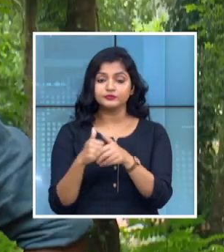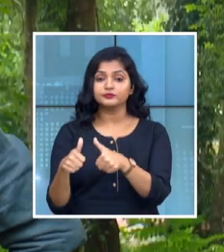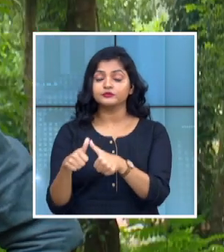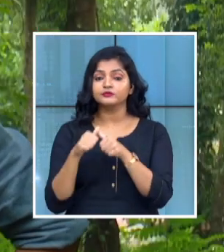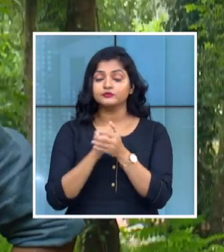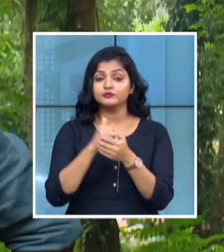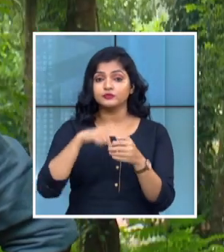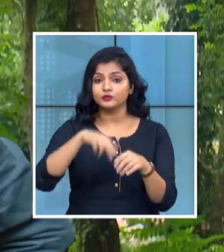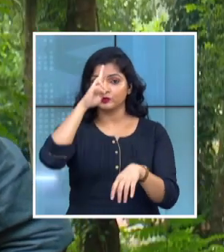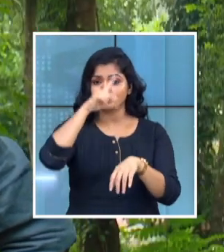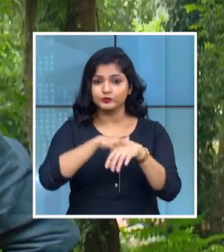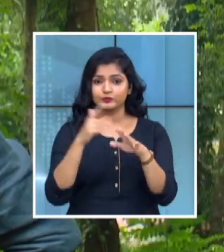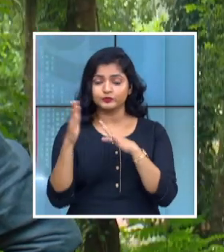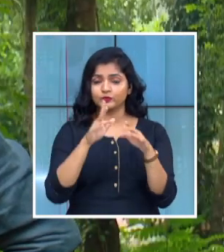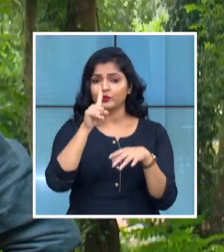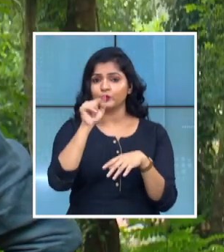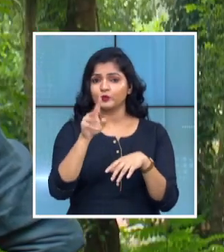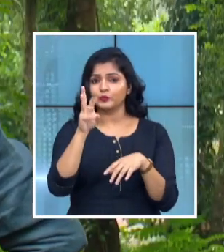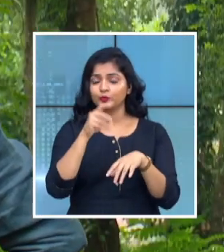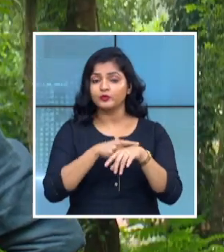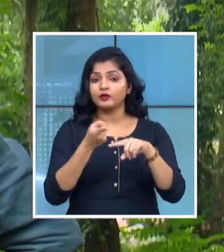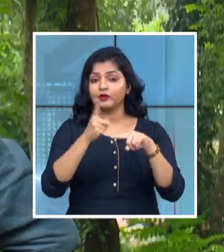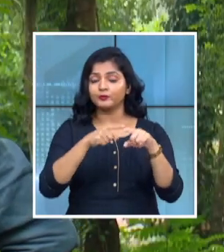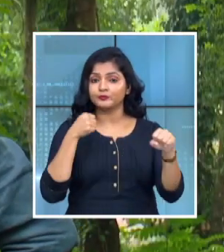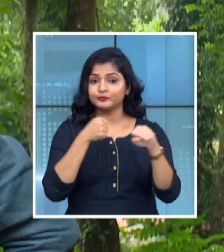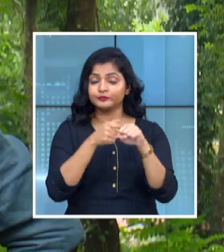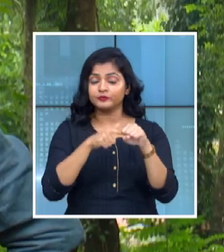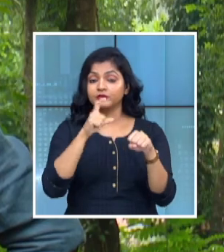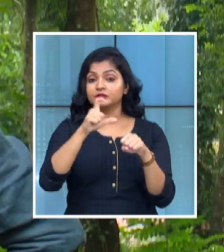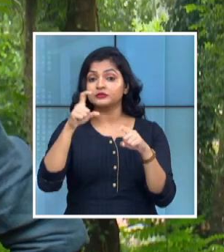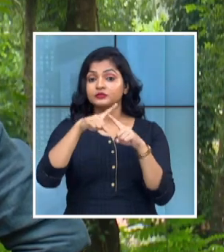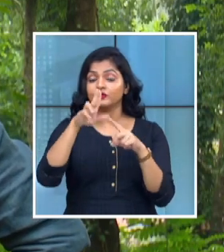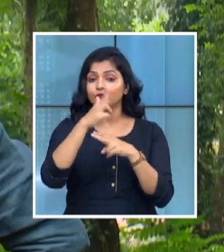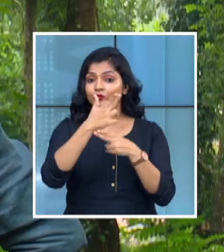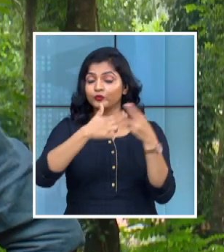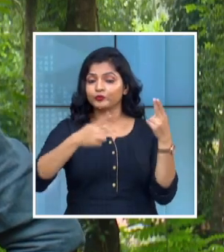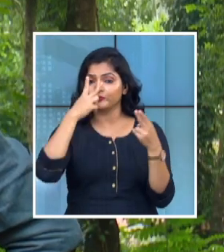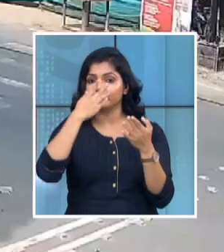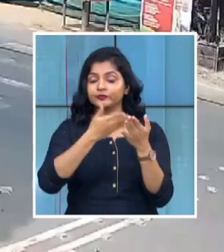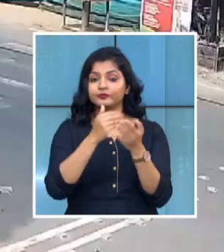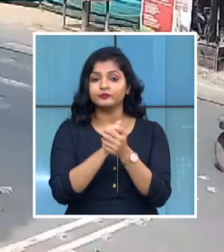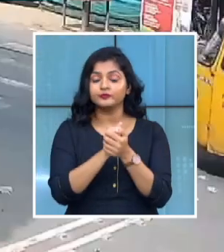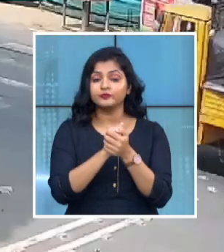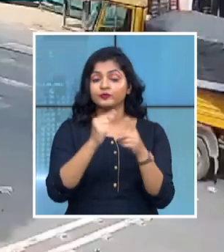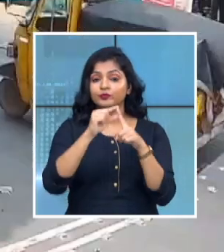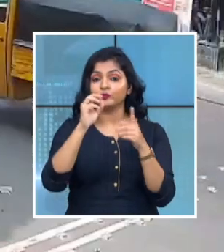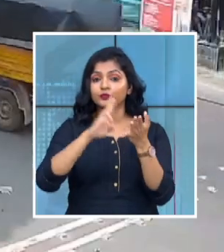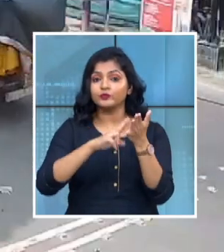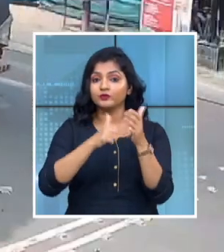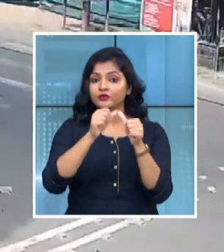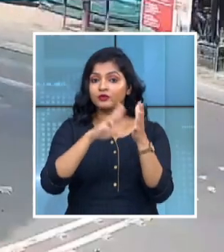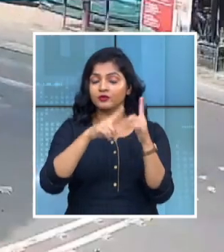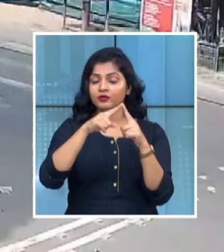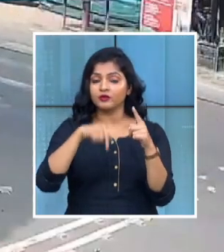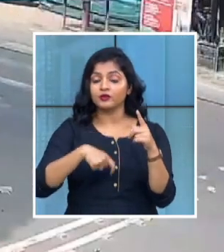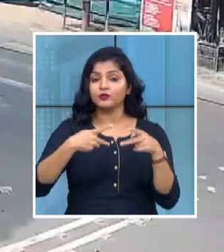ഉന്മേഷ്, ഇന്ന് ഉച്ചക്ക് 1:30 സംഭവിച്ച അപകടത്തിന്റെ CCTV ദൃശ്യമാണിത്. പൊന്നാനി കർമ്മ റോഡിനോട്